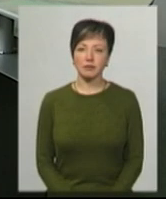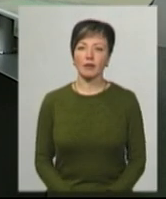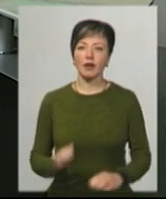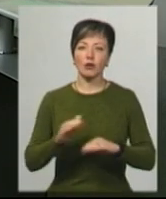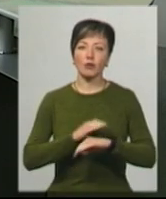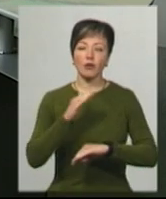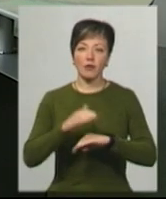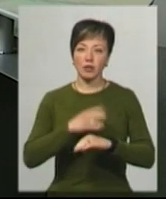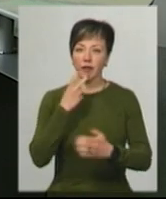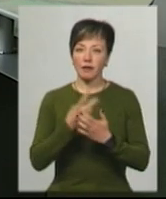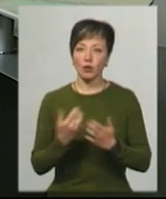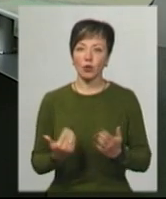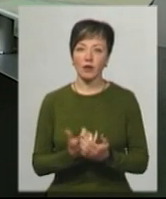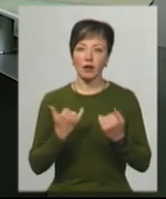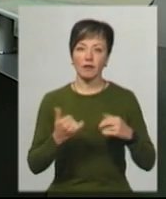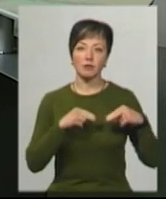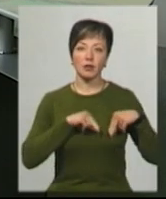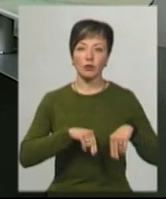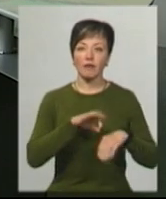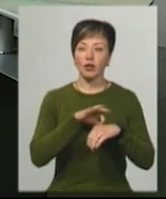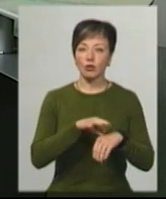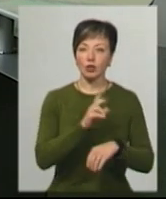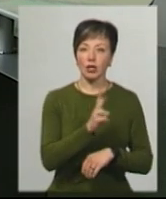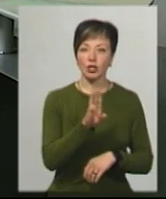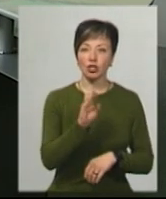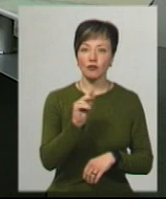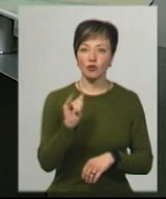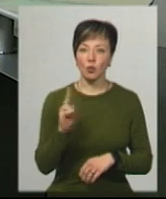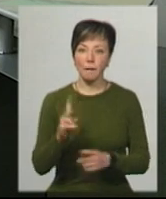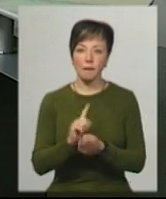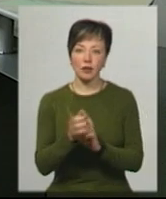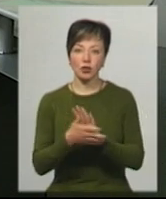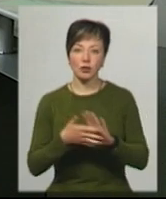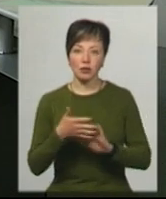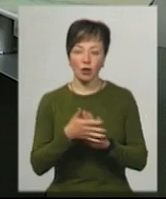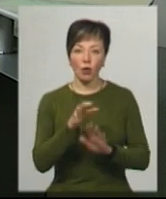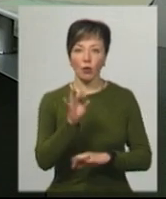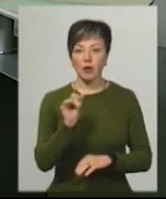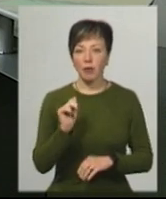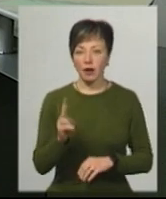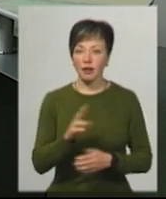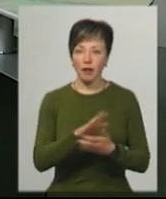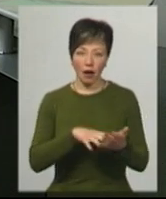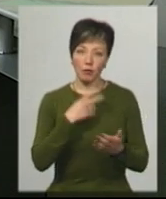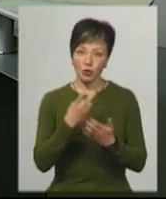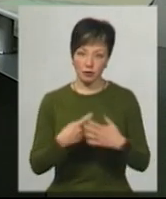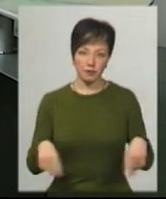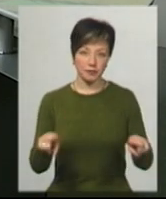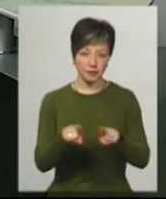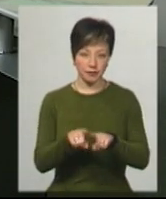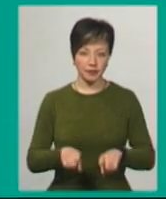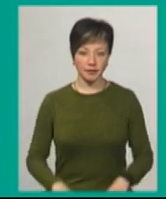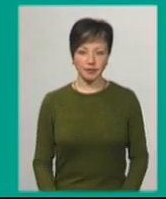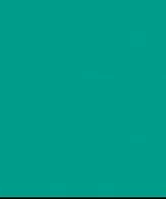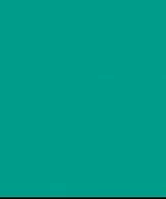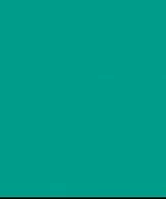Доброго вечора. Ви дивитесь новини. У студії для вас працюють ведуча Катерина Шевчук. На жесту мову перекладає Ольга Рибак. Далі про таке.